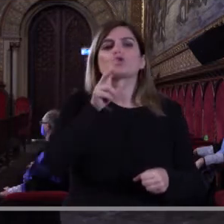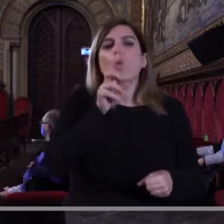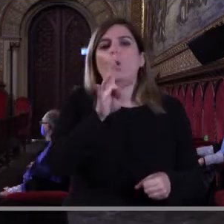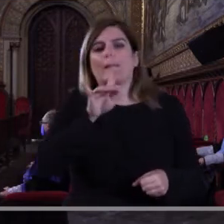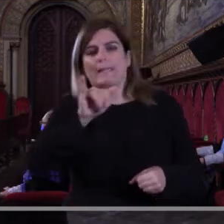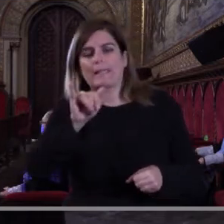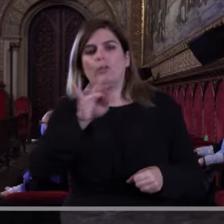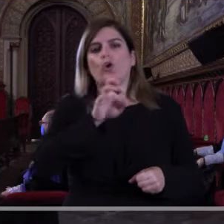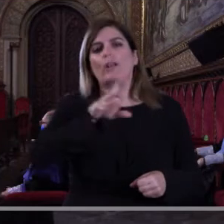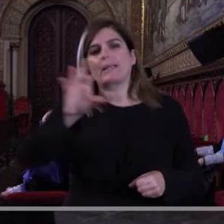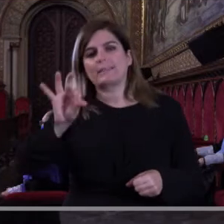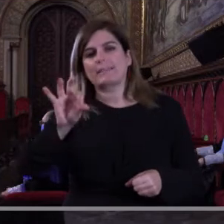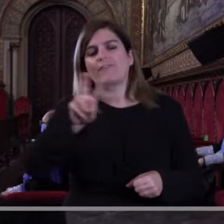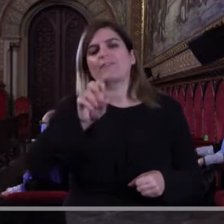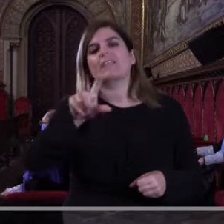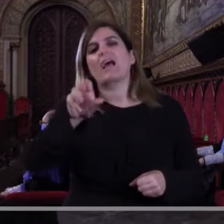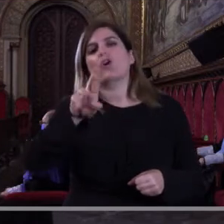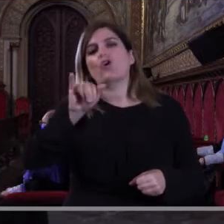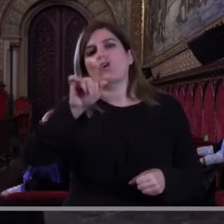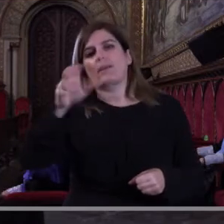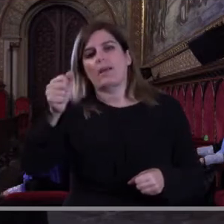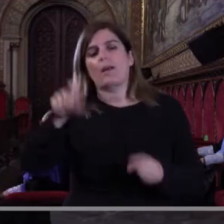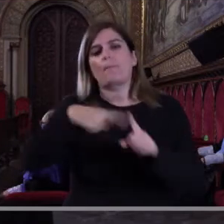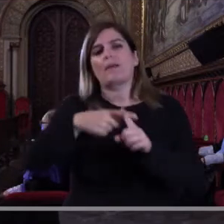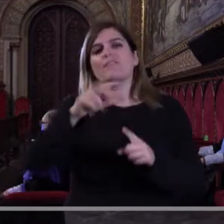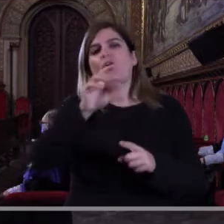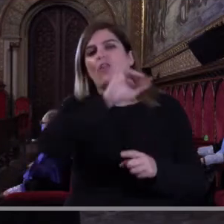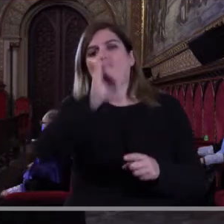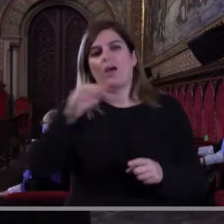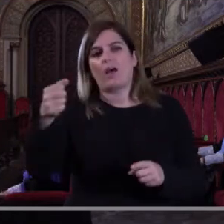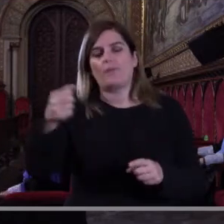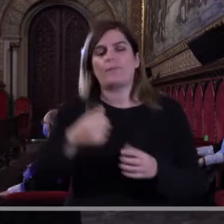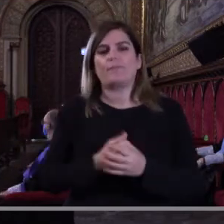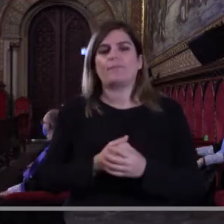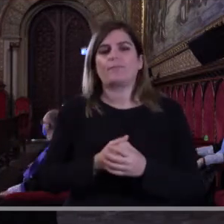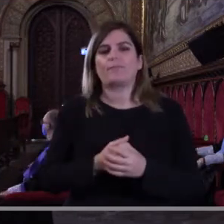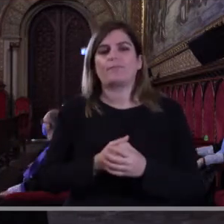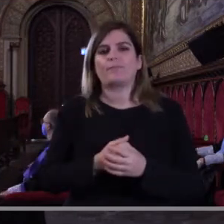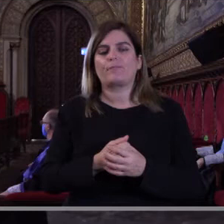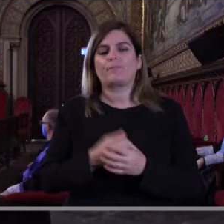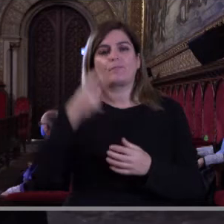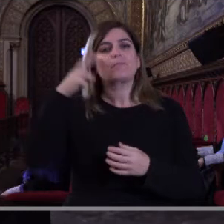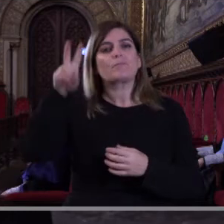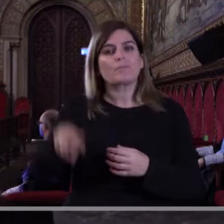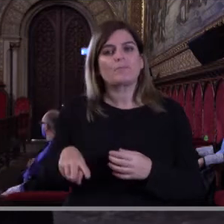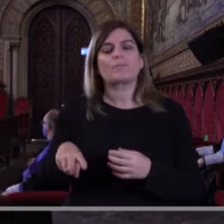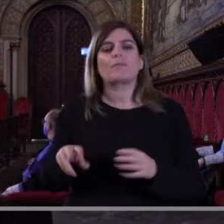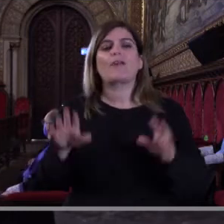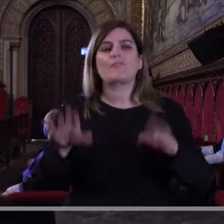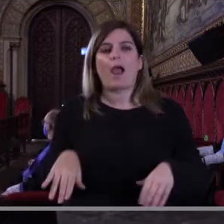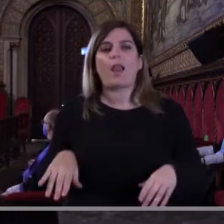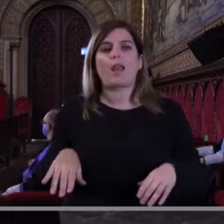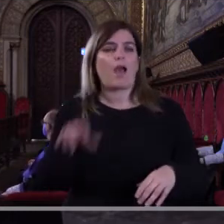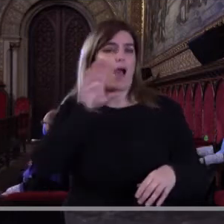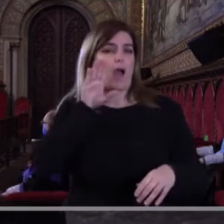Antoni Torres, Francesc Villarroya i Antonio Zorzano. Una vegada més, han estat doncs, les persones,